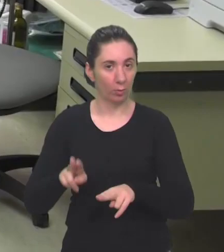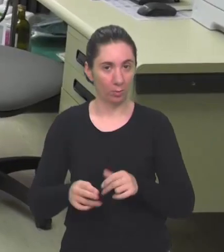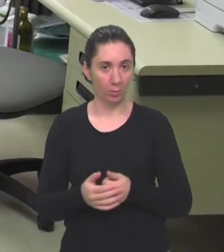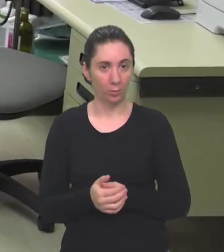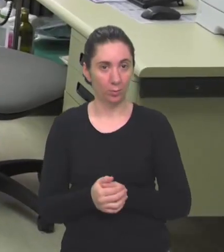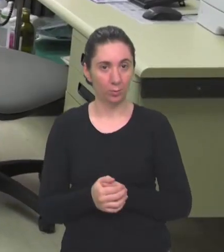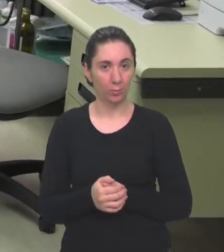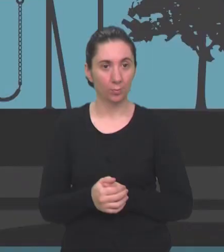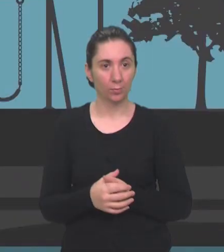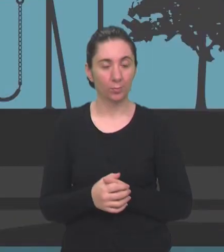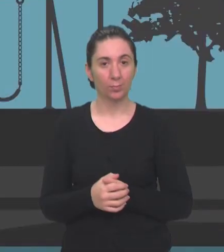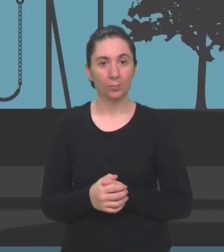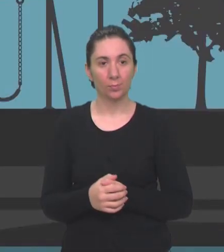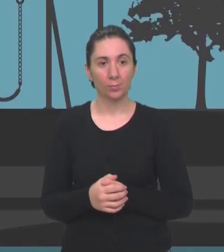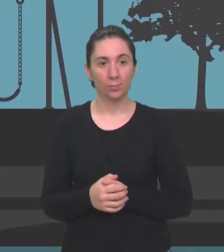liječenju.